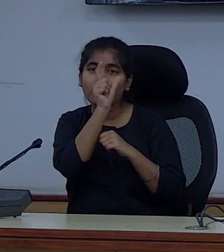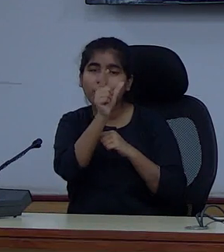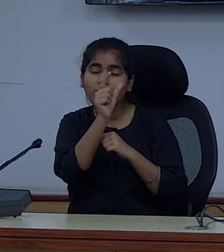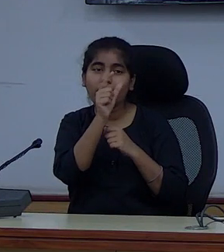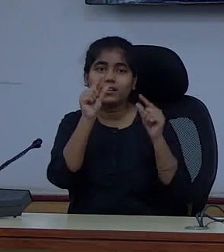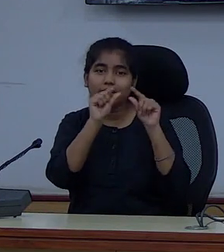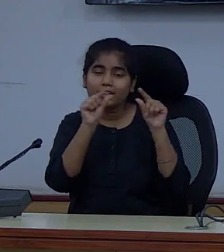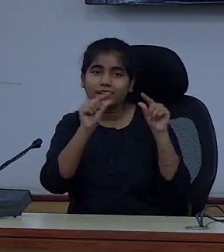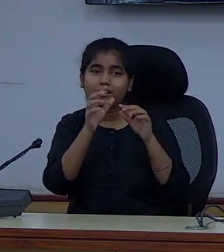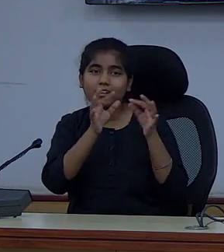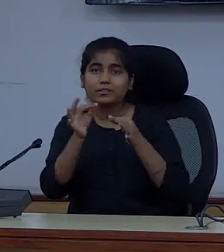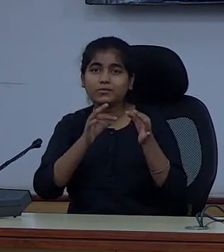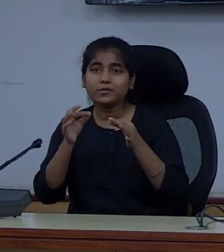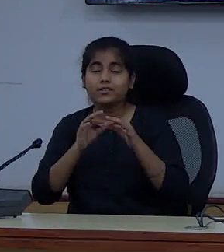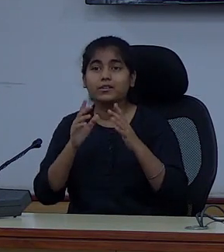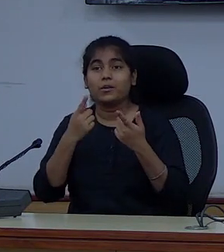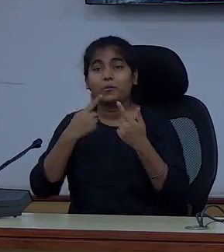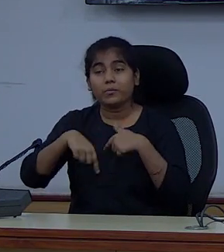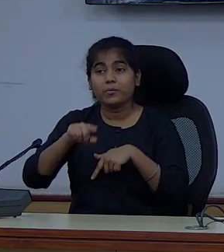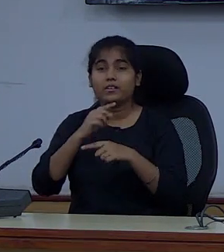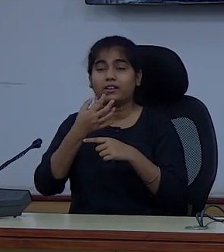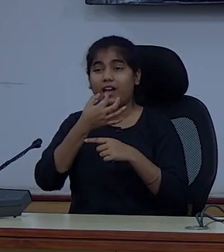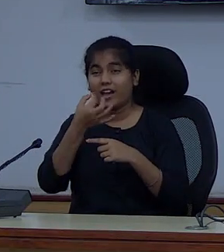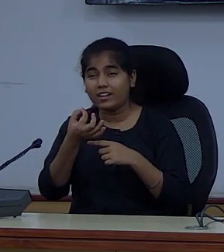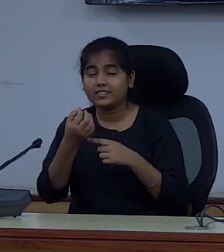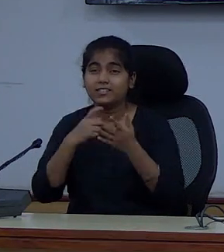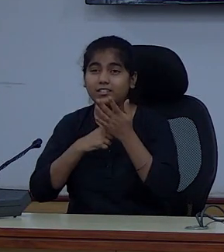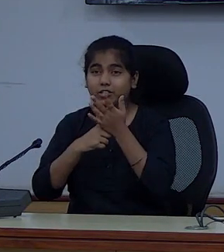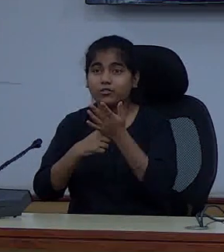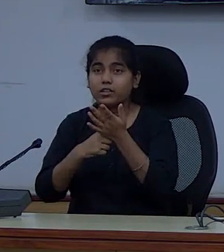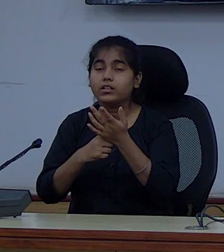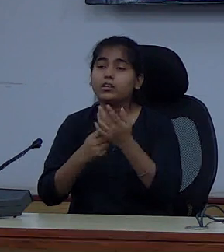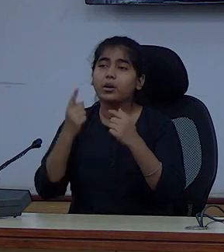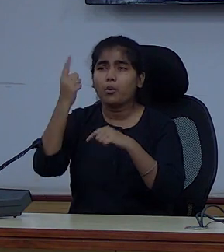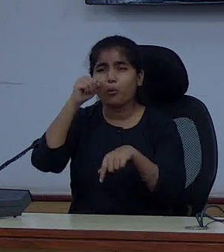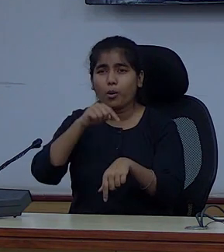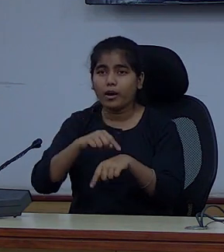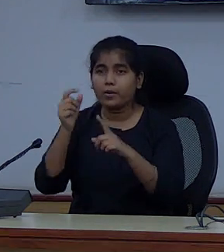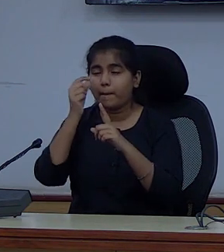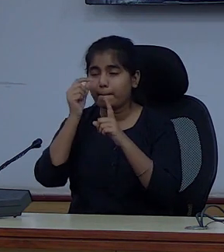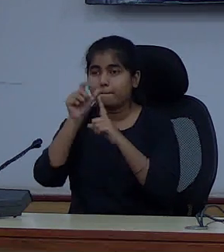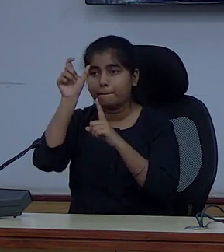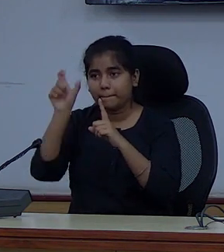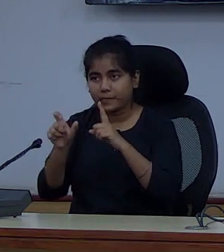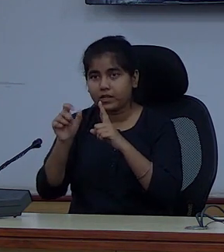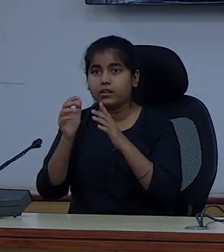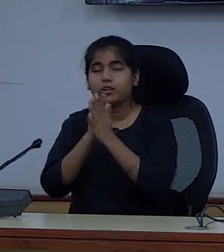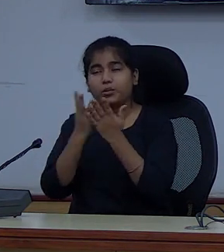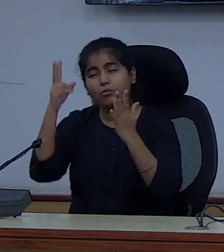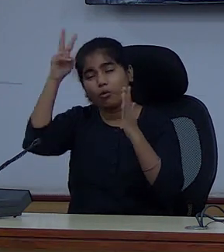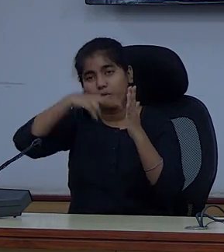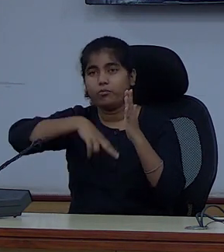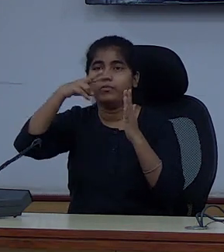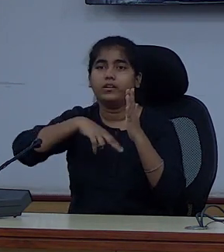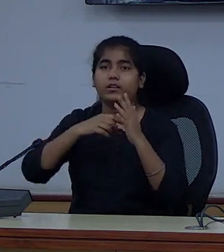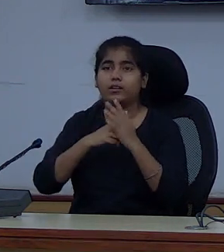और प्रिया के बारे में, लेकिन इसके बावजूद भी मैं सबको अर्ज करना चाहूंगी कि एक बार जरूर प्रिया सुगम्यता योद्धा